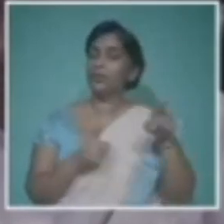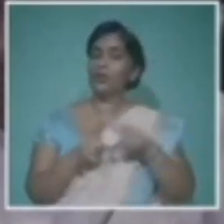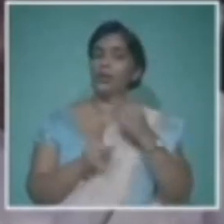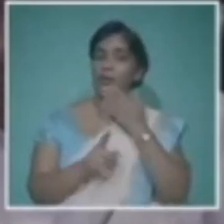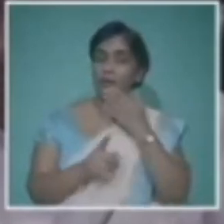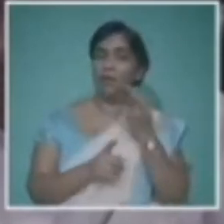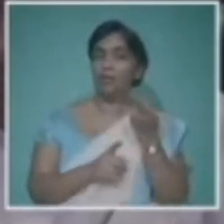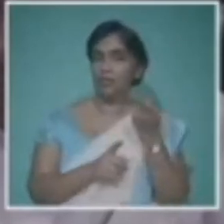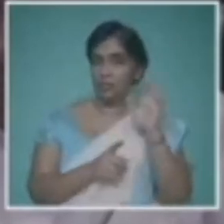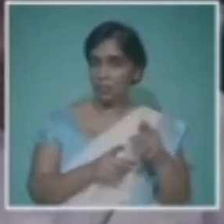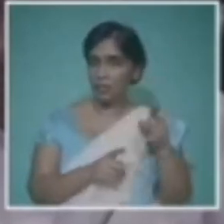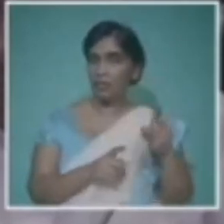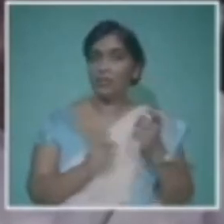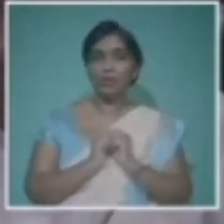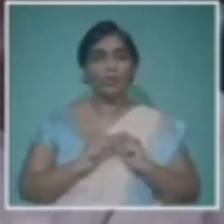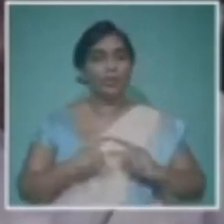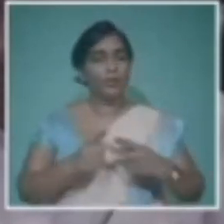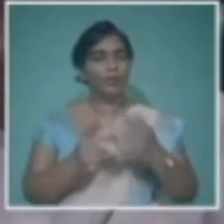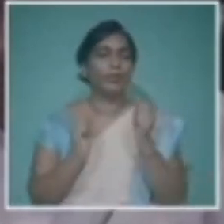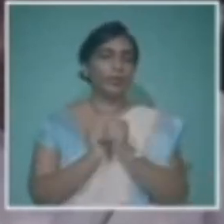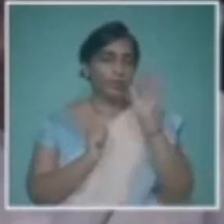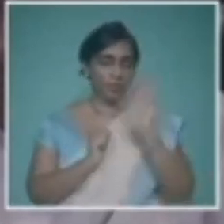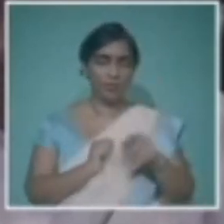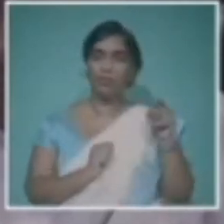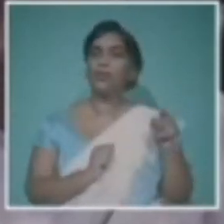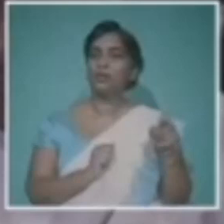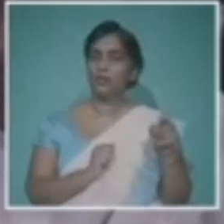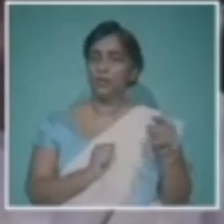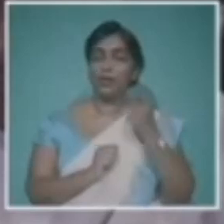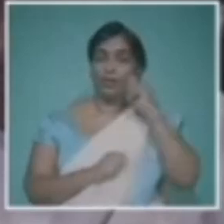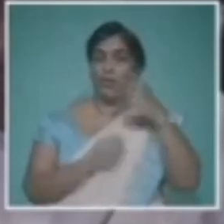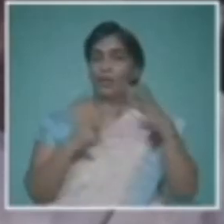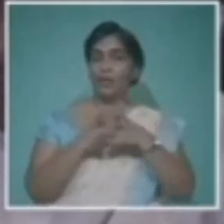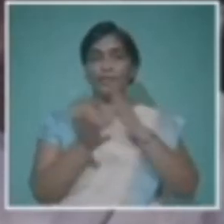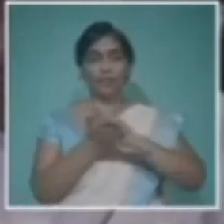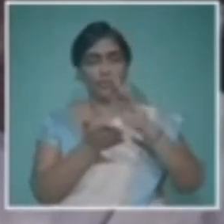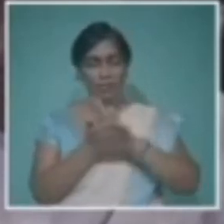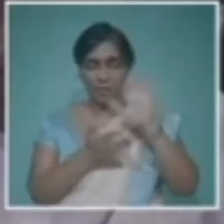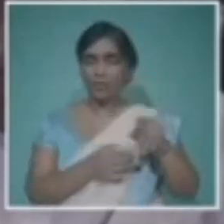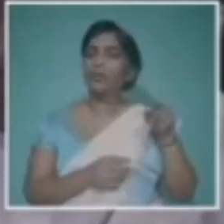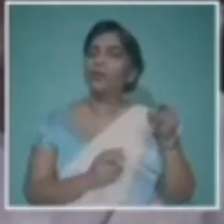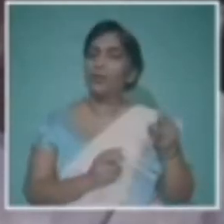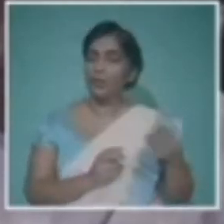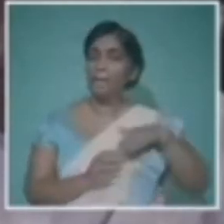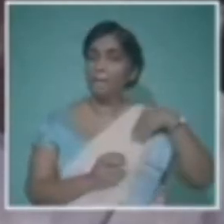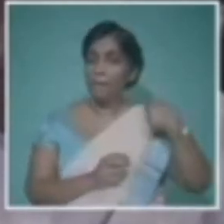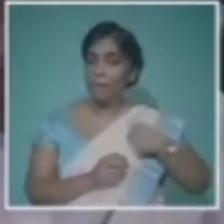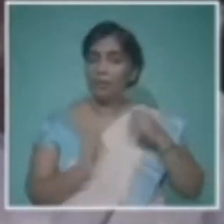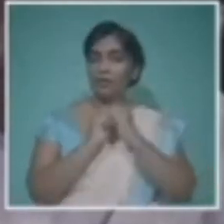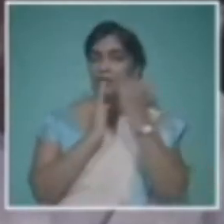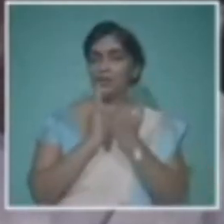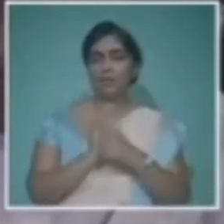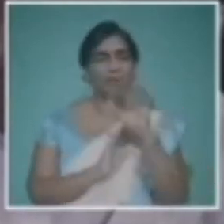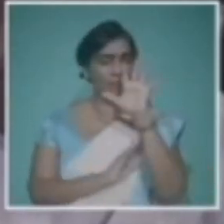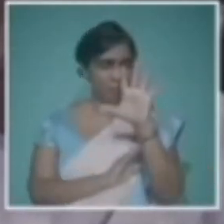ඇමරිකානු ආර්ථිකයේ කාර්යක්ෂමතාවේ පවත්වා ගැනීමටත් මහජන සුභසිද්ධිය උදෙසාත් ප්‍රධාන කාර්යයන් පහක් ඉටු